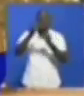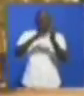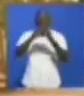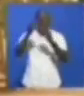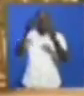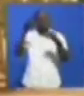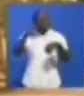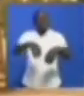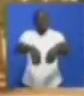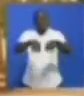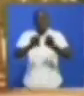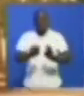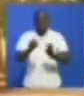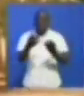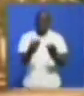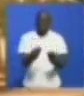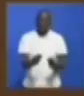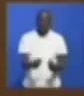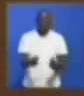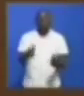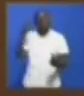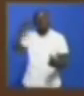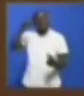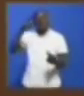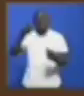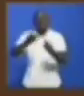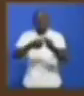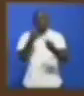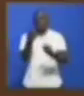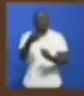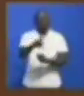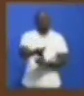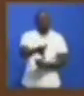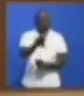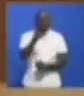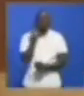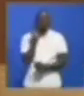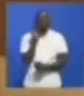sa maison en briques de ciment ou en briques de carrière, à chacun son choix.